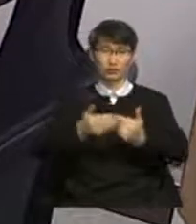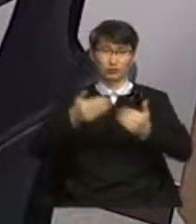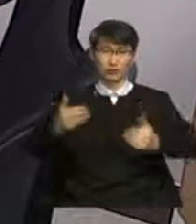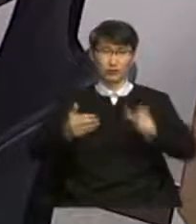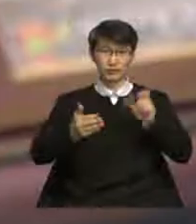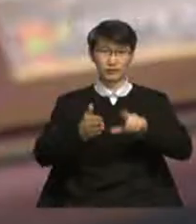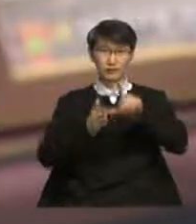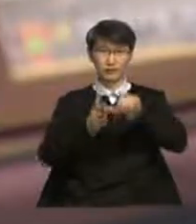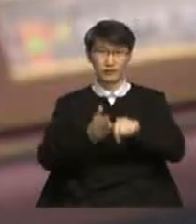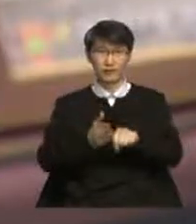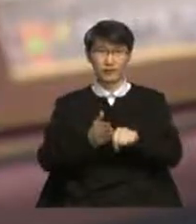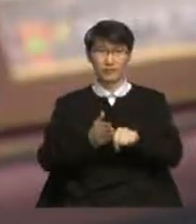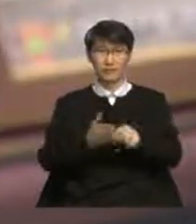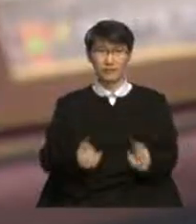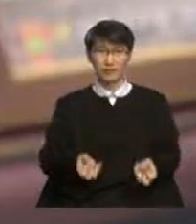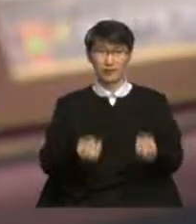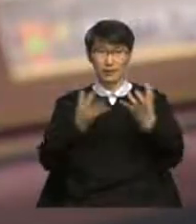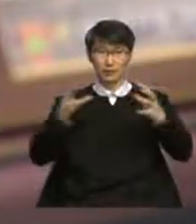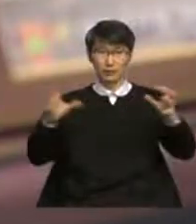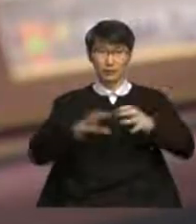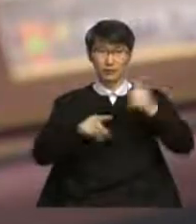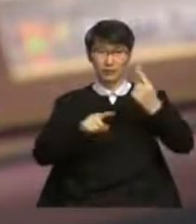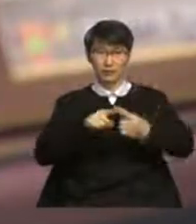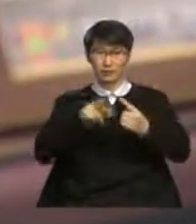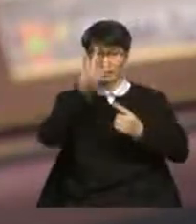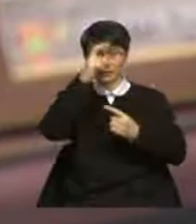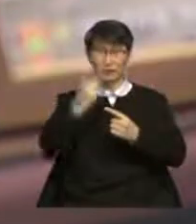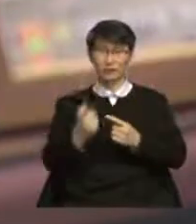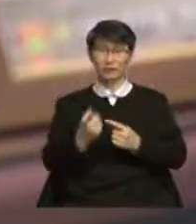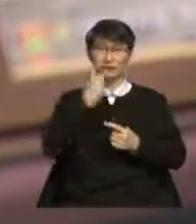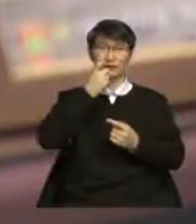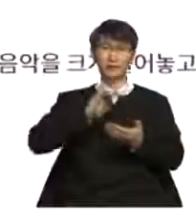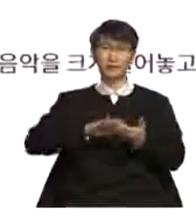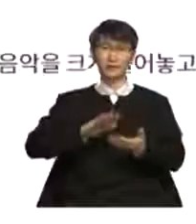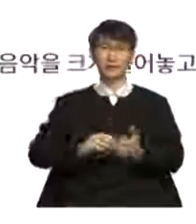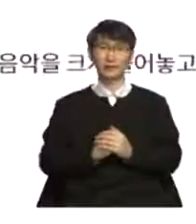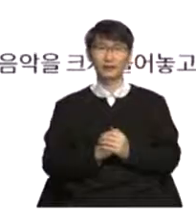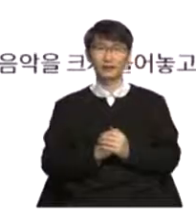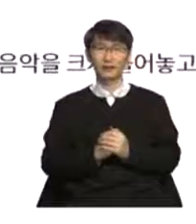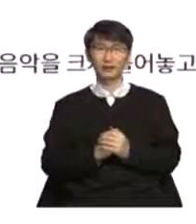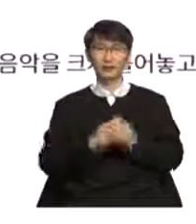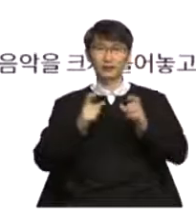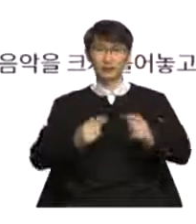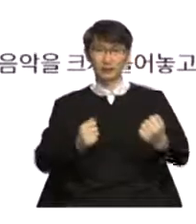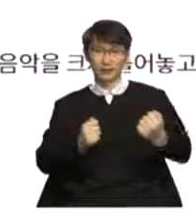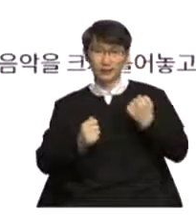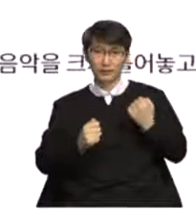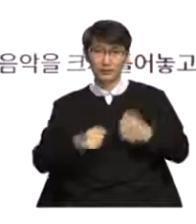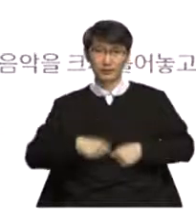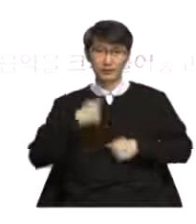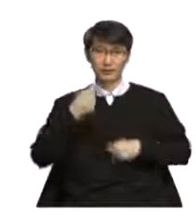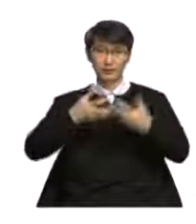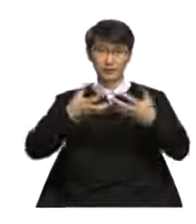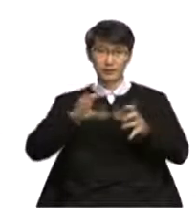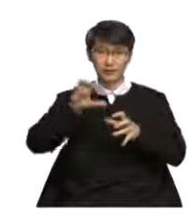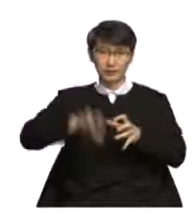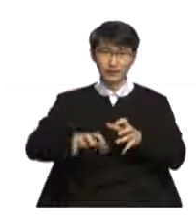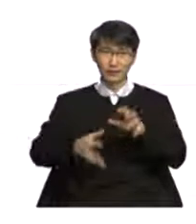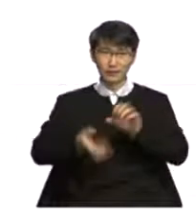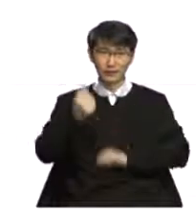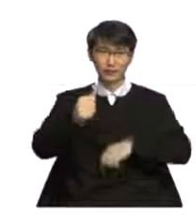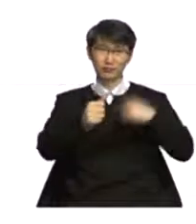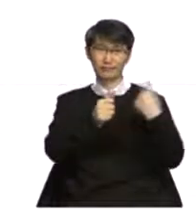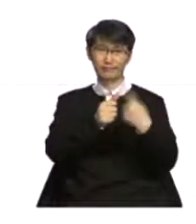강화된 이때 파티룸 에서 모임을 갖다 경찰에 적발된 겁니다 국민의 힘과 정의당 등 야당 쪽에서는 곧바로